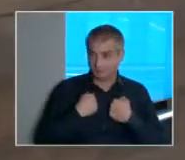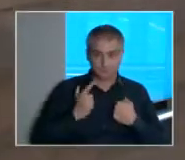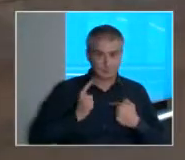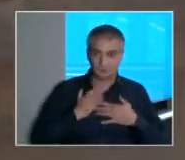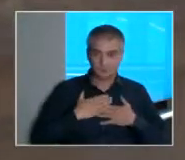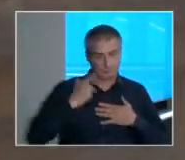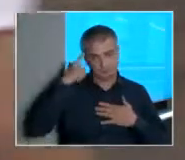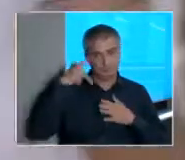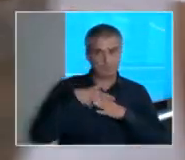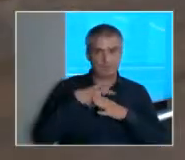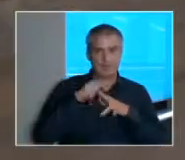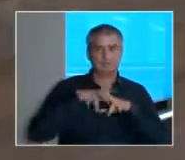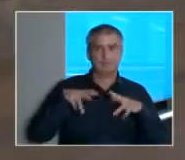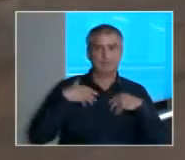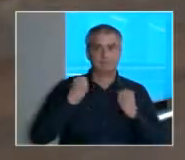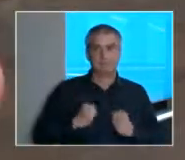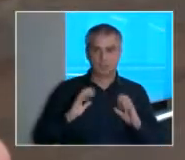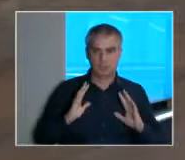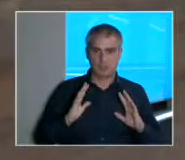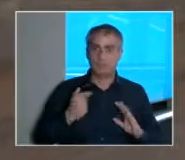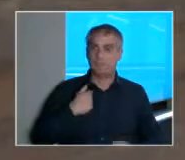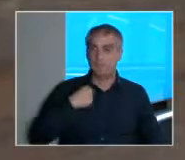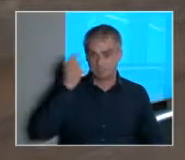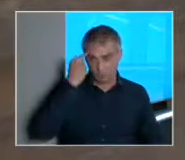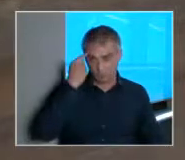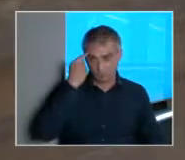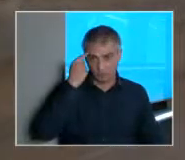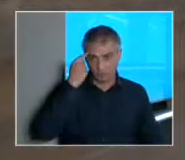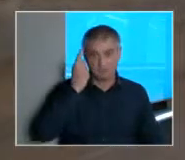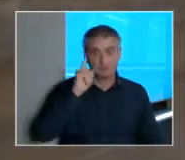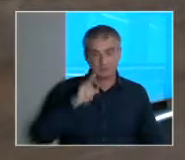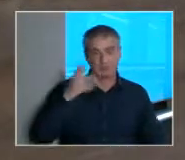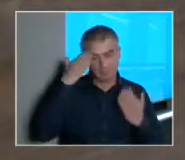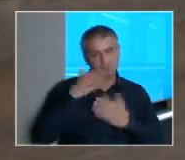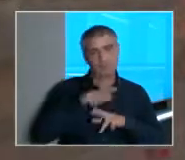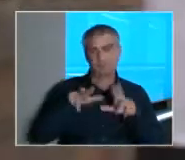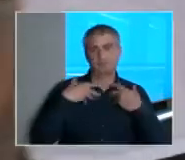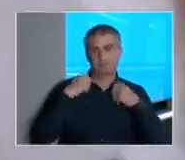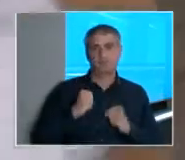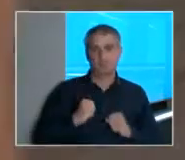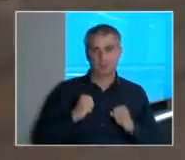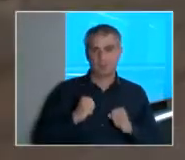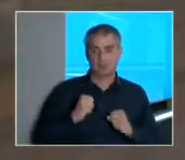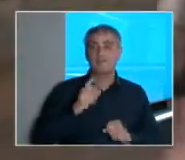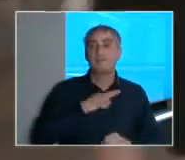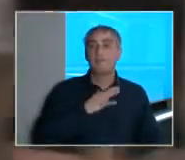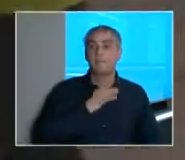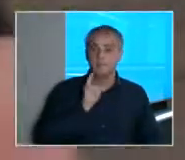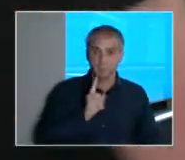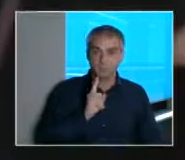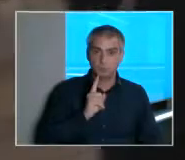אישית מטריד המצב הביטחוני. ואני חושבת שצריך להתמקד במצב הביטחוני